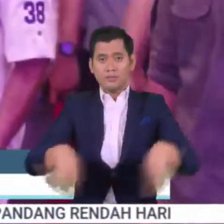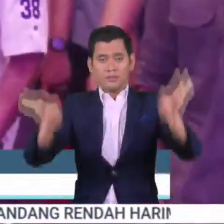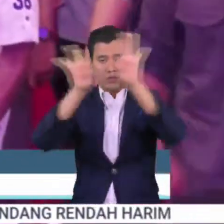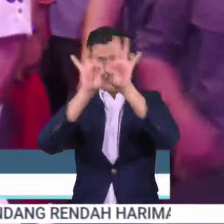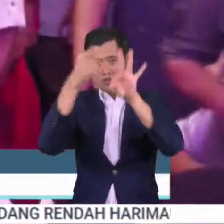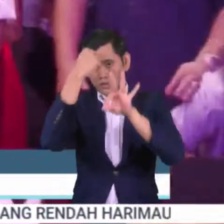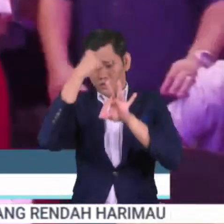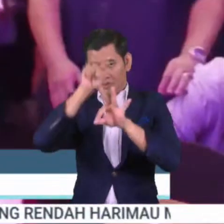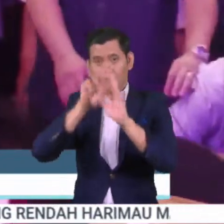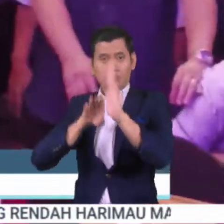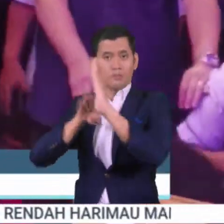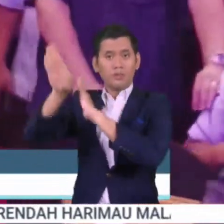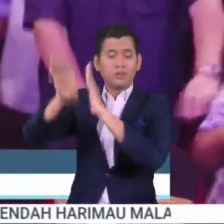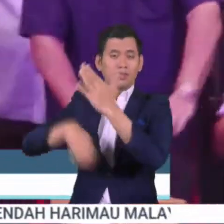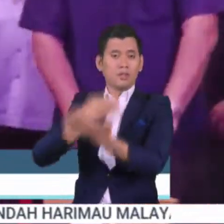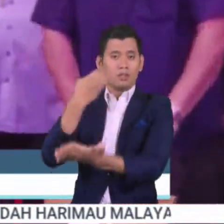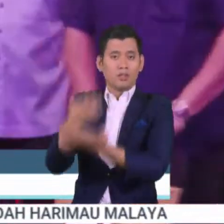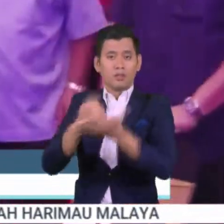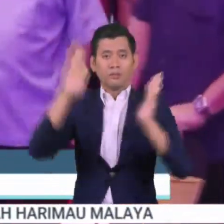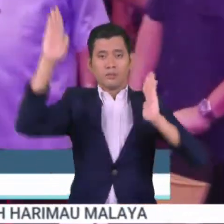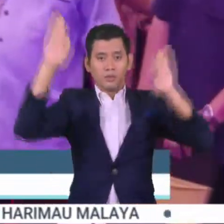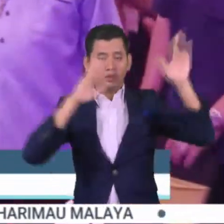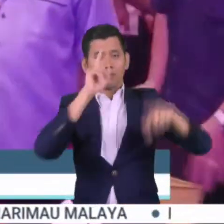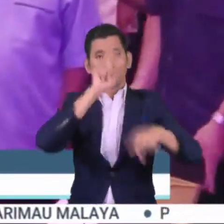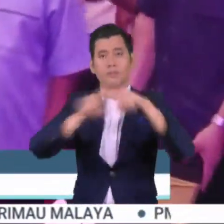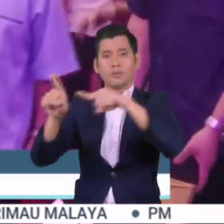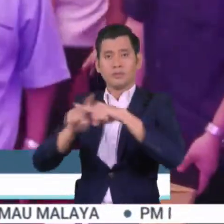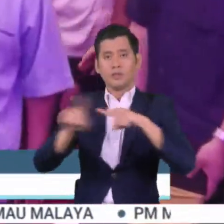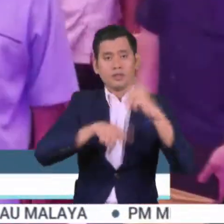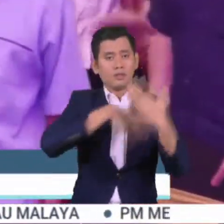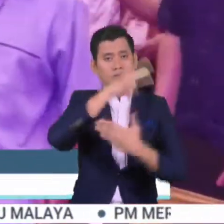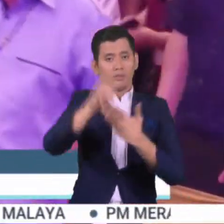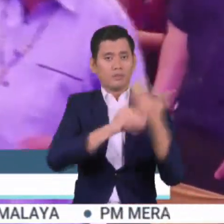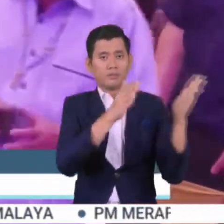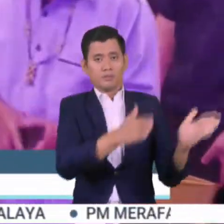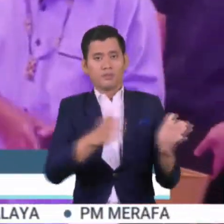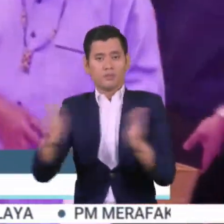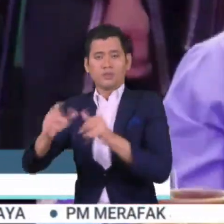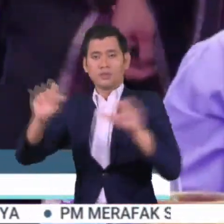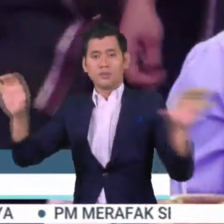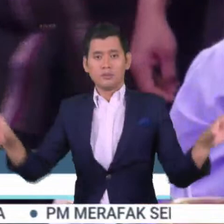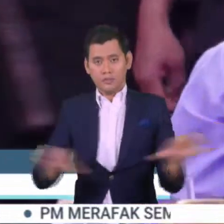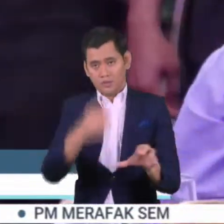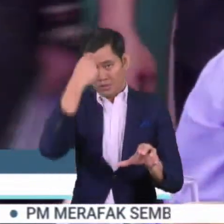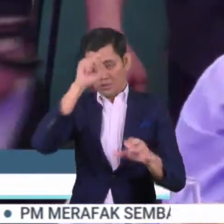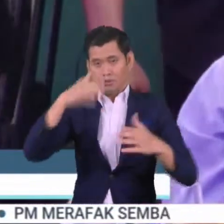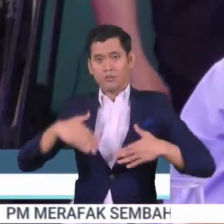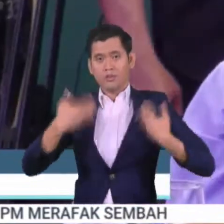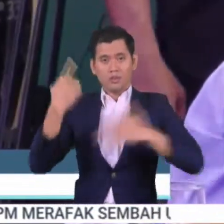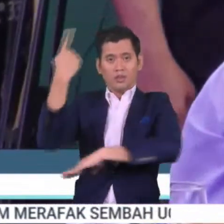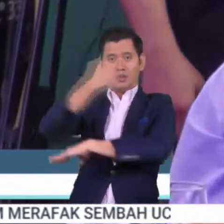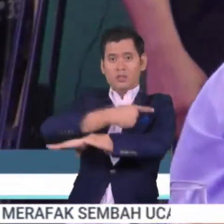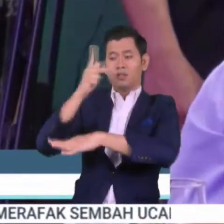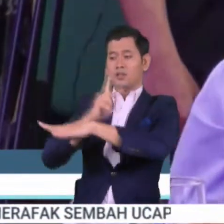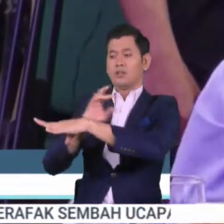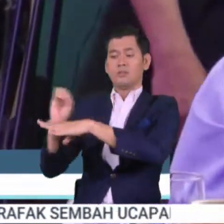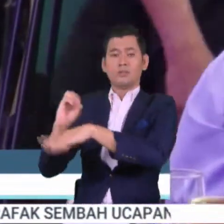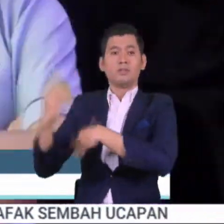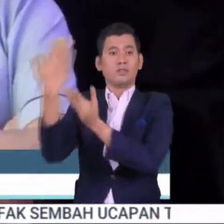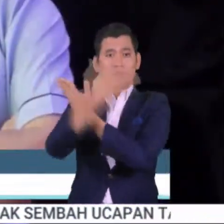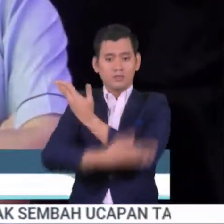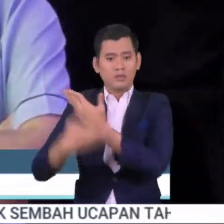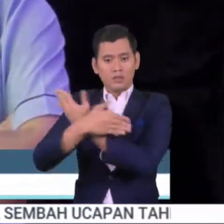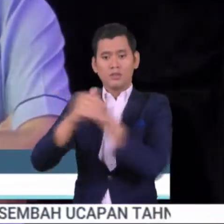kepada pembangunan ekonomi negara. Pelbagai program telah pun disusun atur untuk memeriahkan lagi Hari Koperasi Negara yang